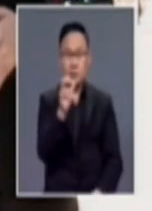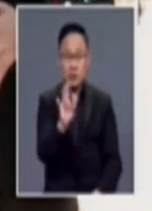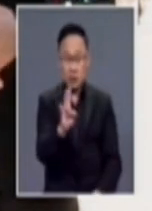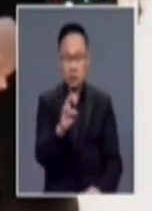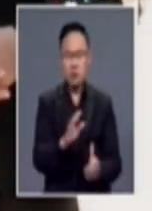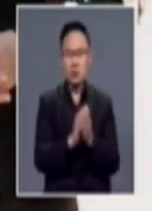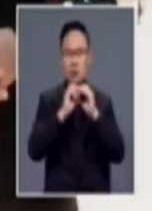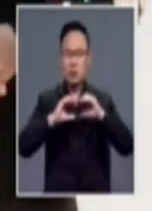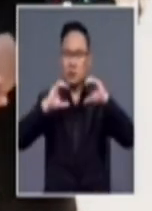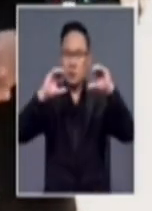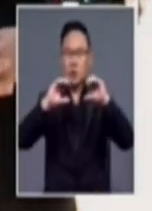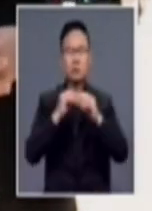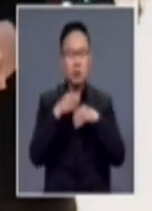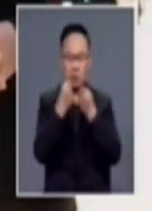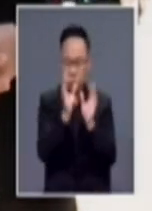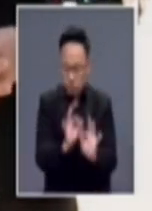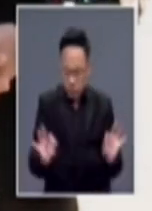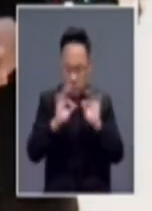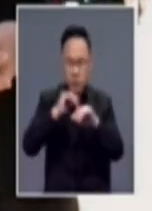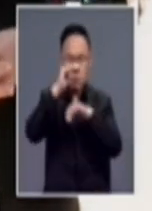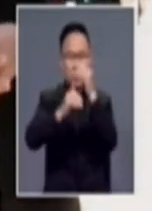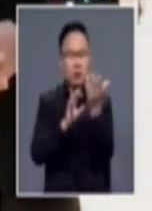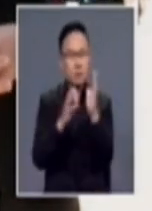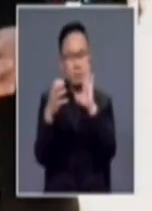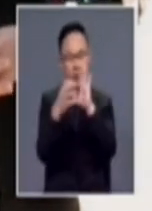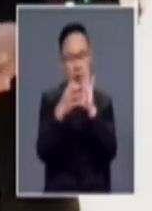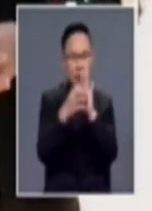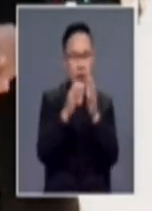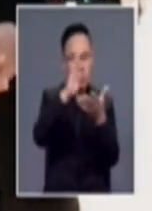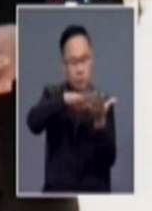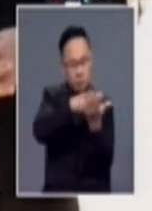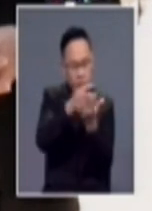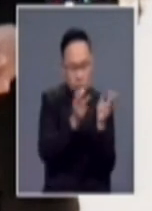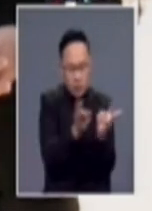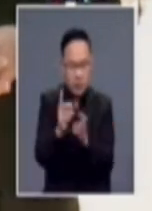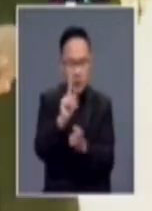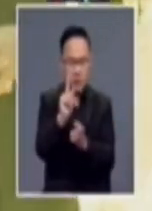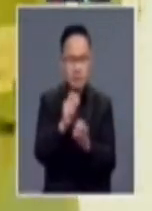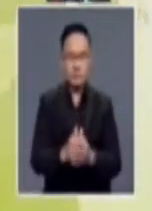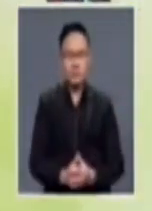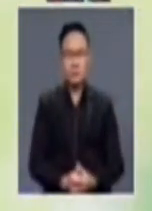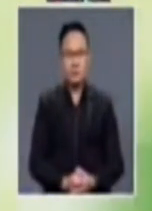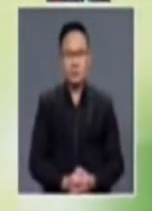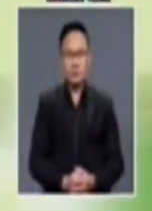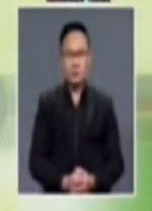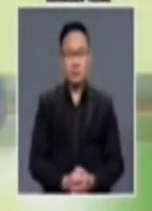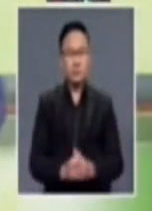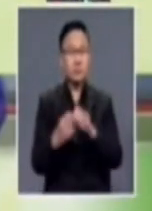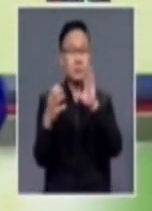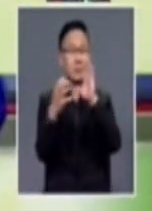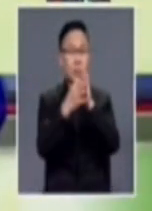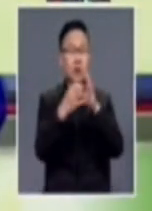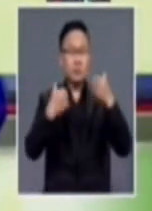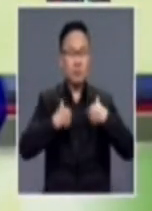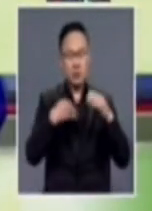ลให้ความสำคัญในการพัฒนาพื้นที่ภาคกลางอย่างมากส่วนแนวทางจะเป็นยังไงนั้นติดตามรายละเอียดกันค่ะ ภาคกลางประกอบ